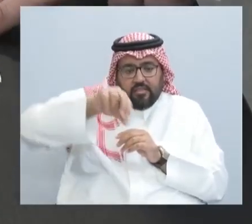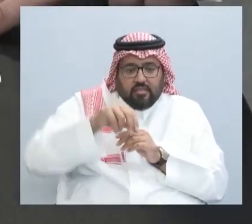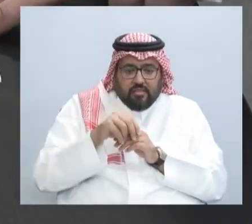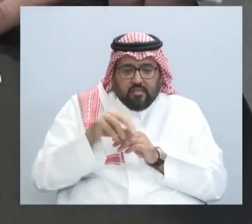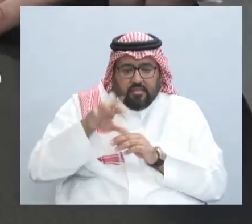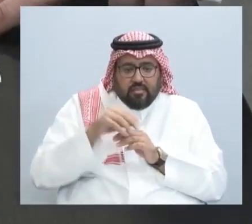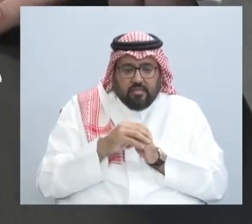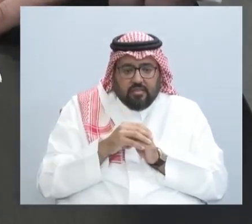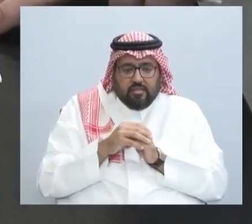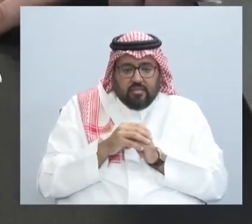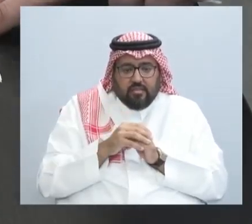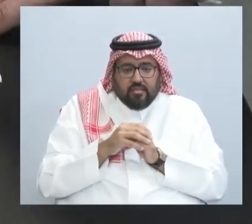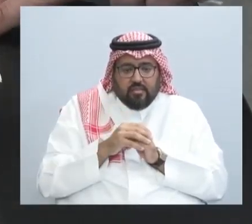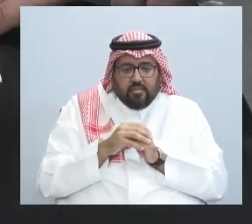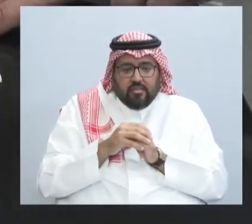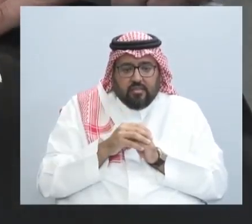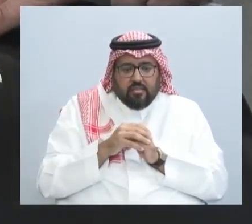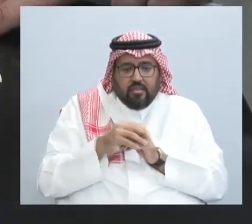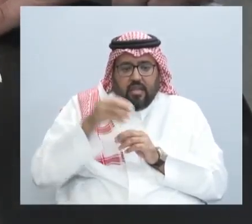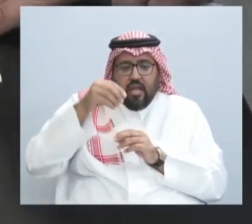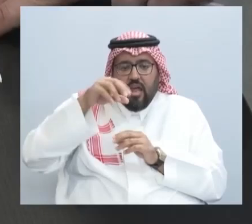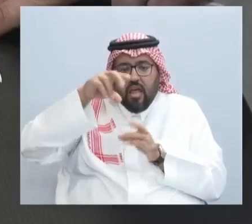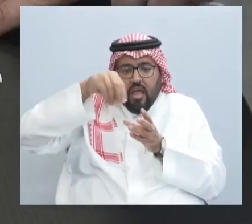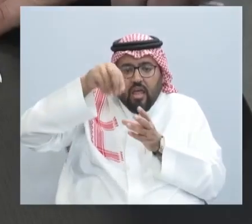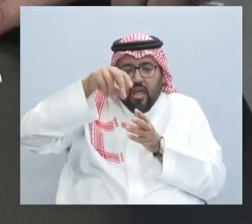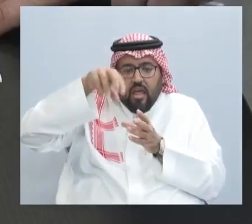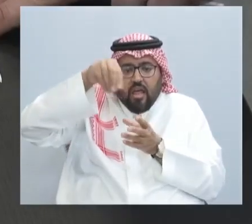بوضعها كمخلوط مع الرمل